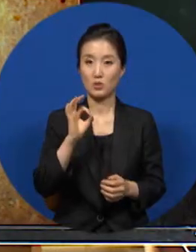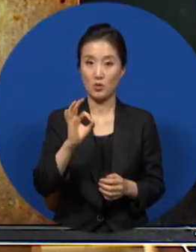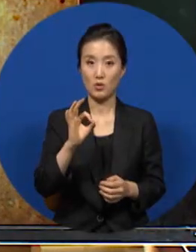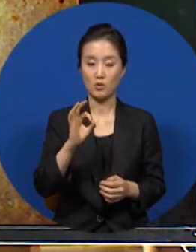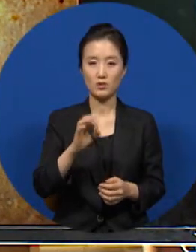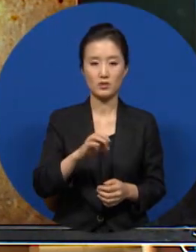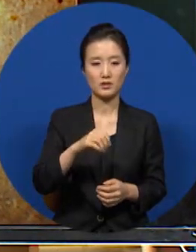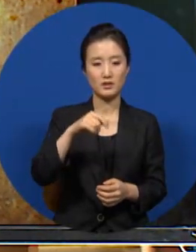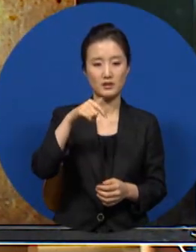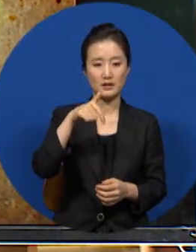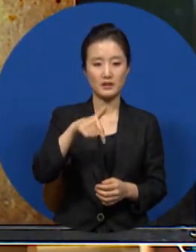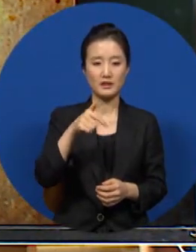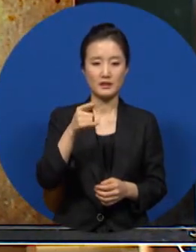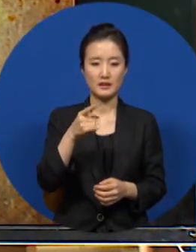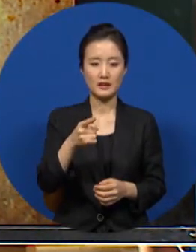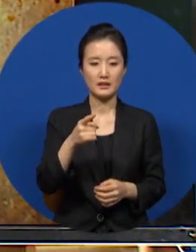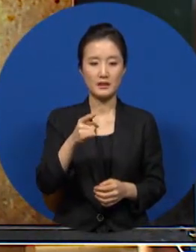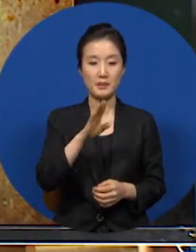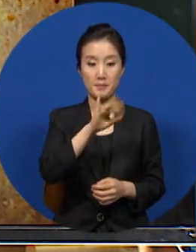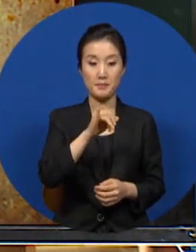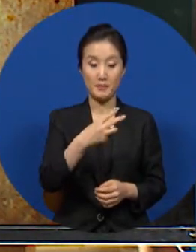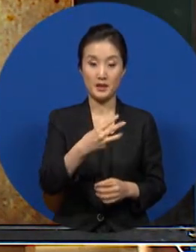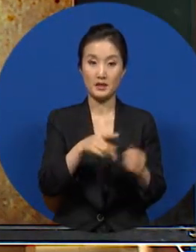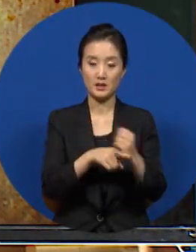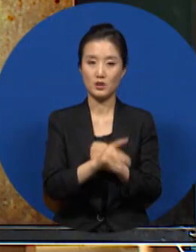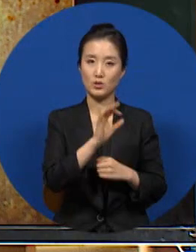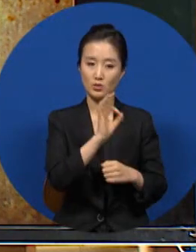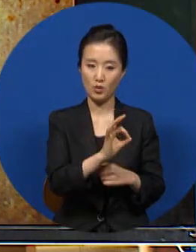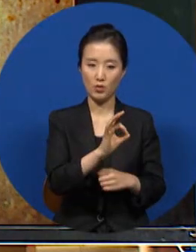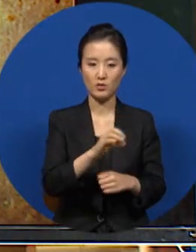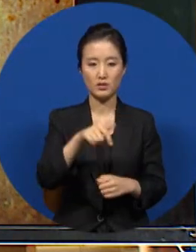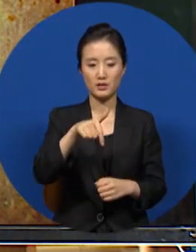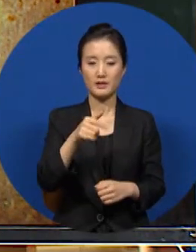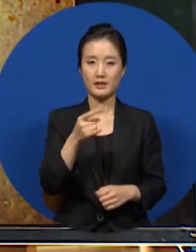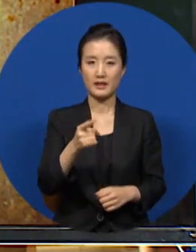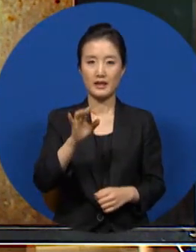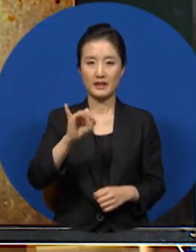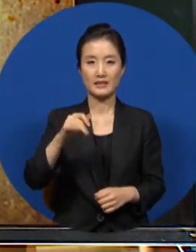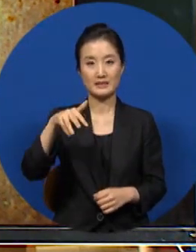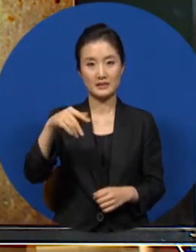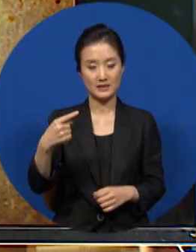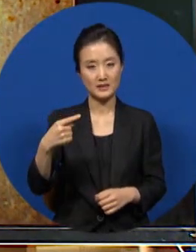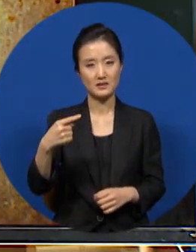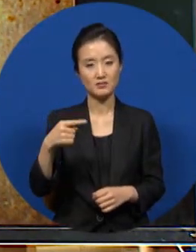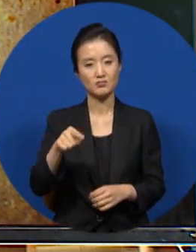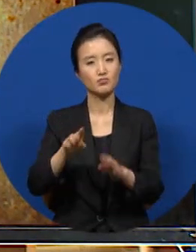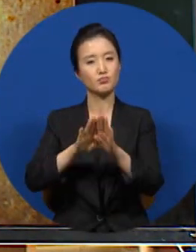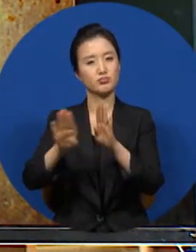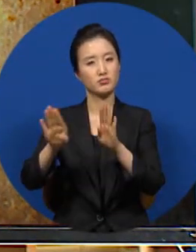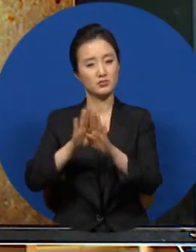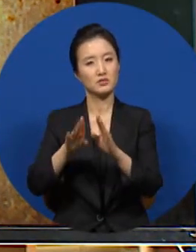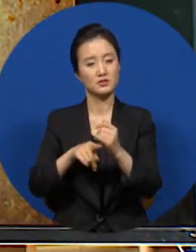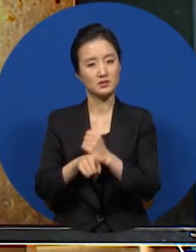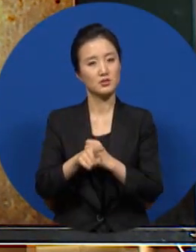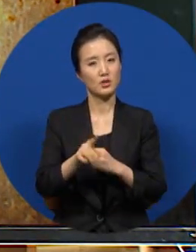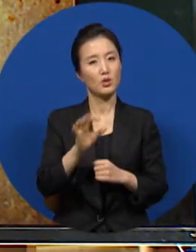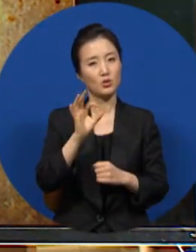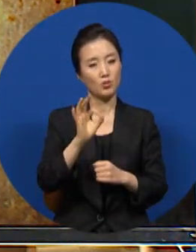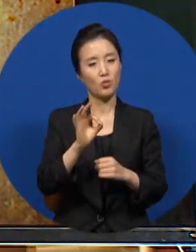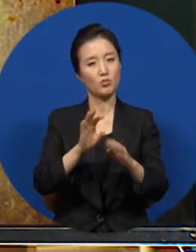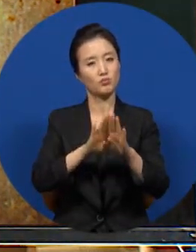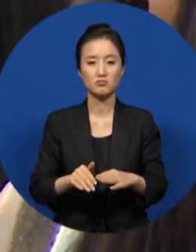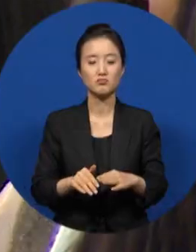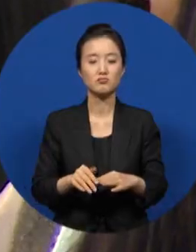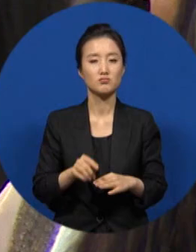게이츠가 문이니까 이름도 장명 참 잘했던 것 같아요. 빌 게이츠 돈이 많은 이름이에요. 이분이 지금도 엄청나게 선행을 베풀고